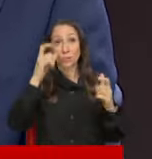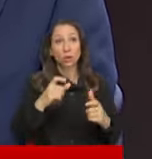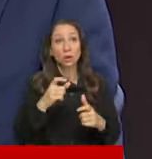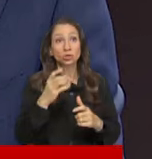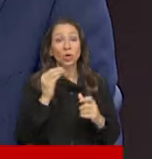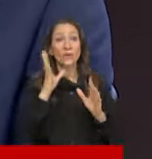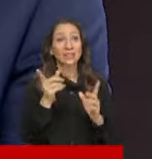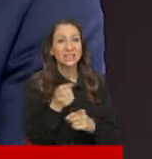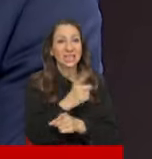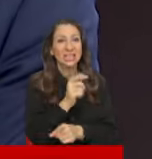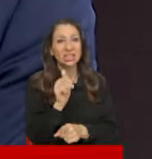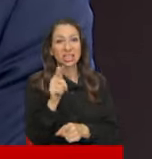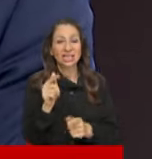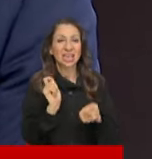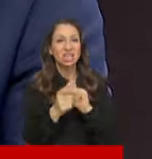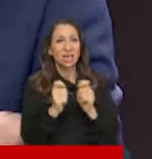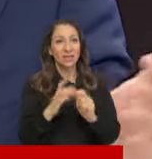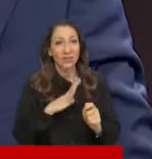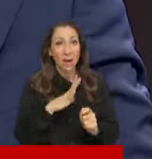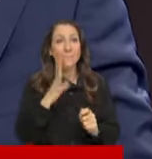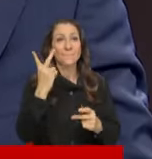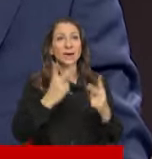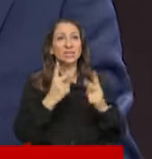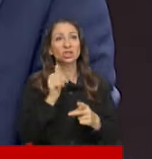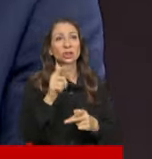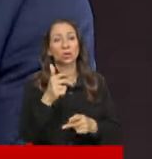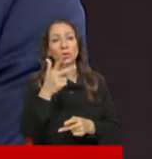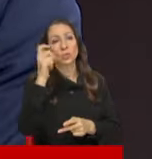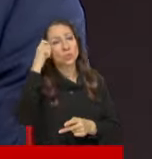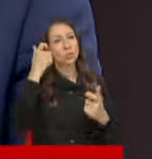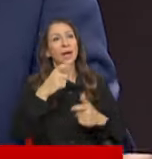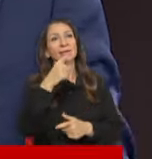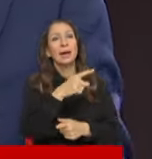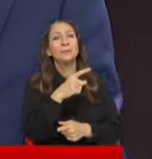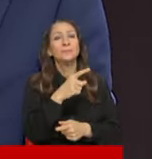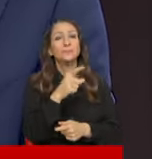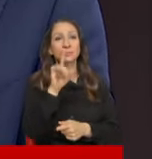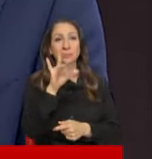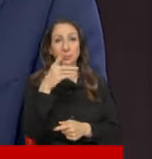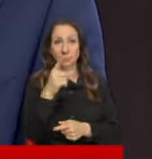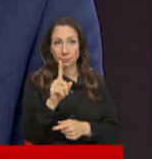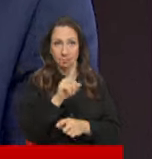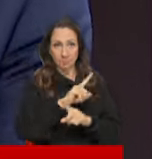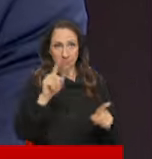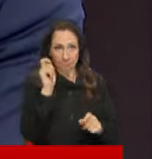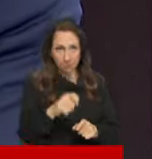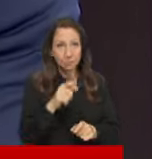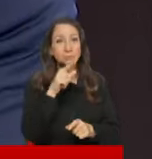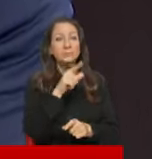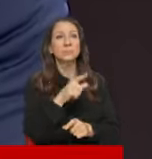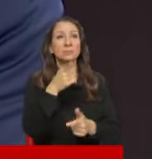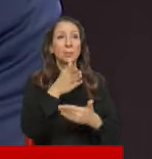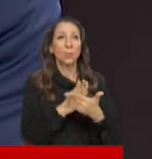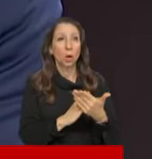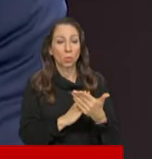İstanbul'da çok çeşitli ilçelerde değişkenlik gösteriyor mesela bazı ilçelerde işte Üsküdar'da Biz 15.000 kişiye itiraz ettik bunların